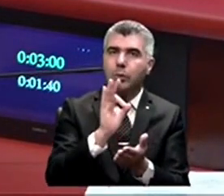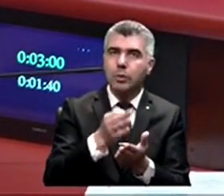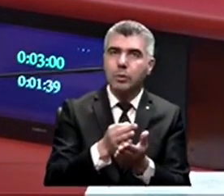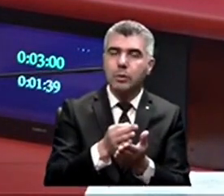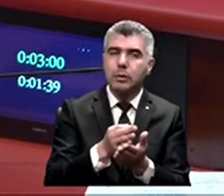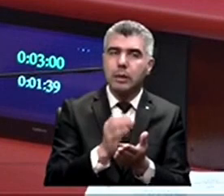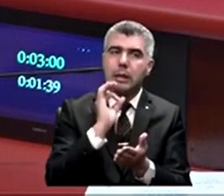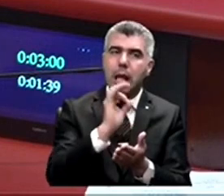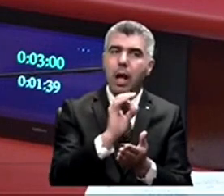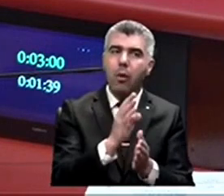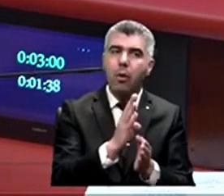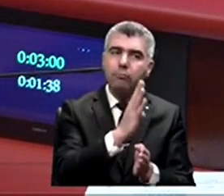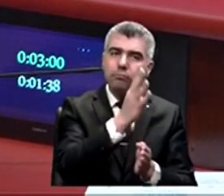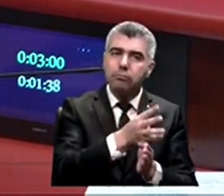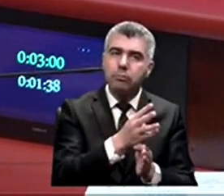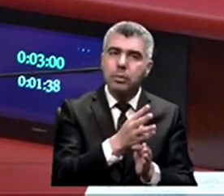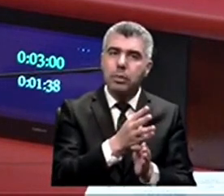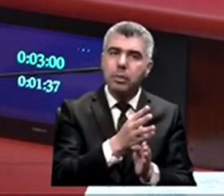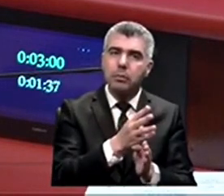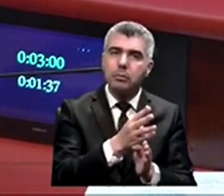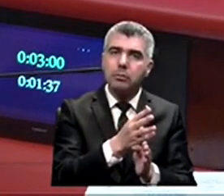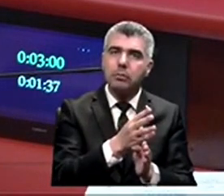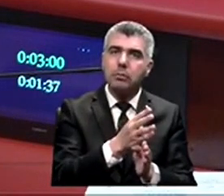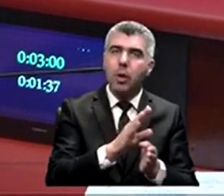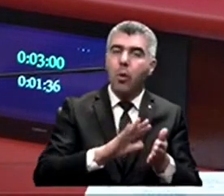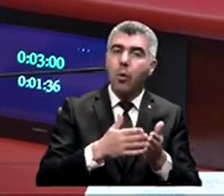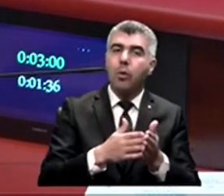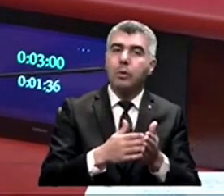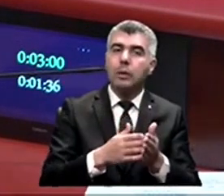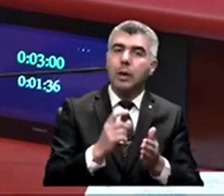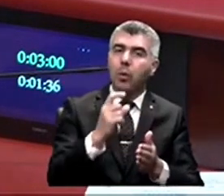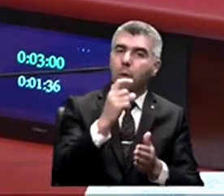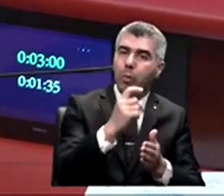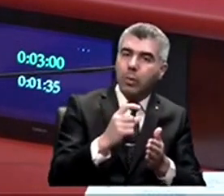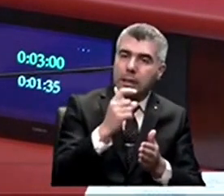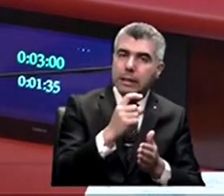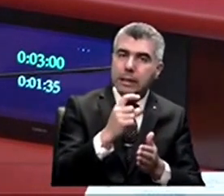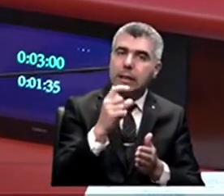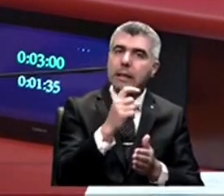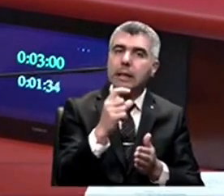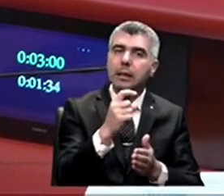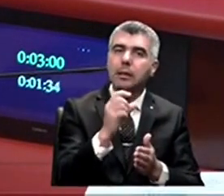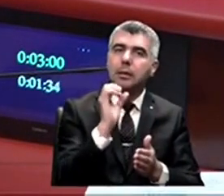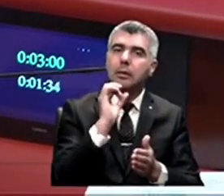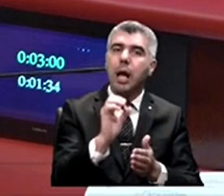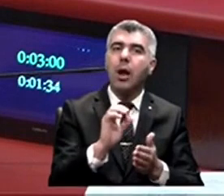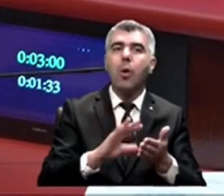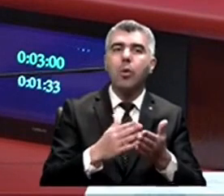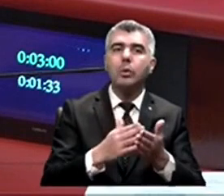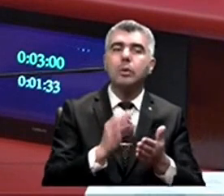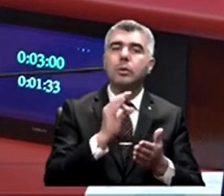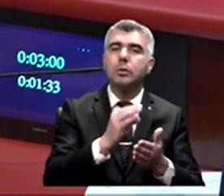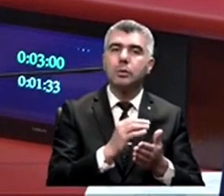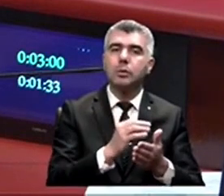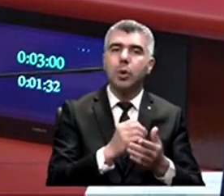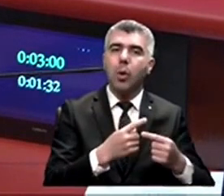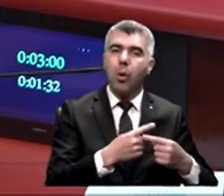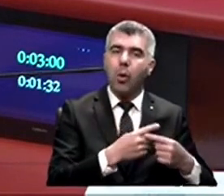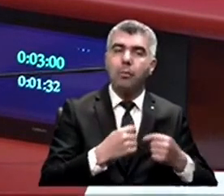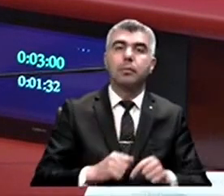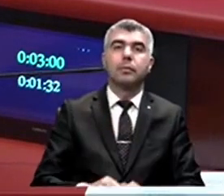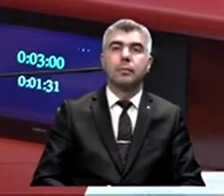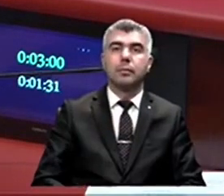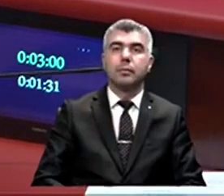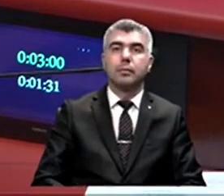بحصانتهم الذاتيه وتشبتوا فيما يتعلق بالثوابت، ثوابتهم ديال بلادهم. وهنالك اما ما